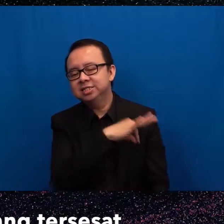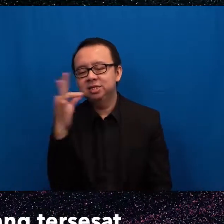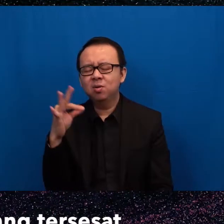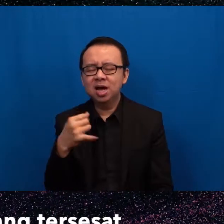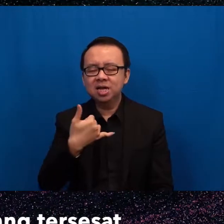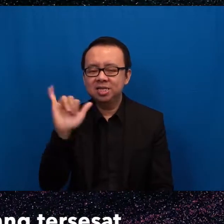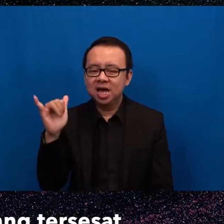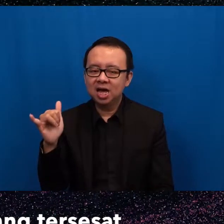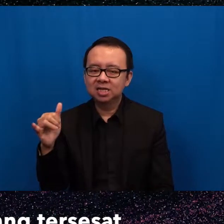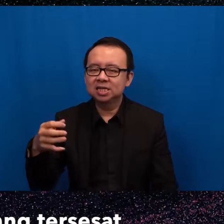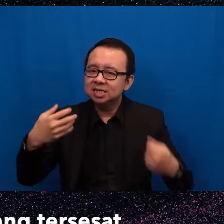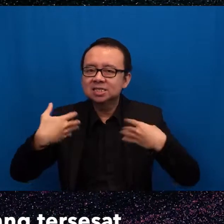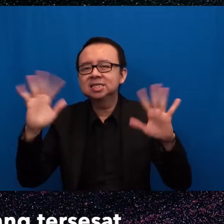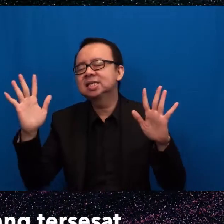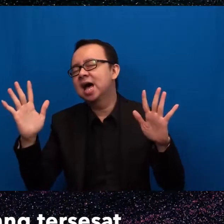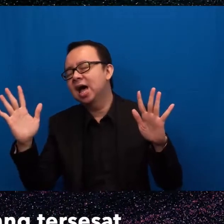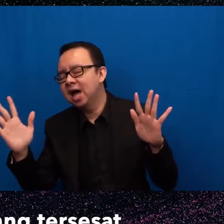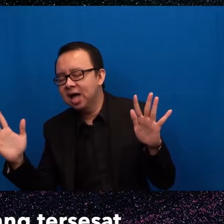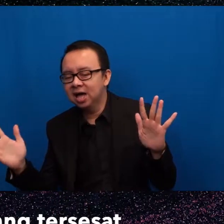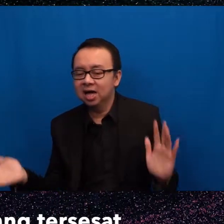menyelamatkan jiwa yang